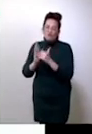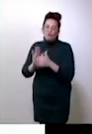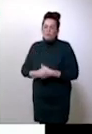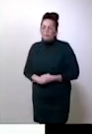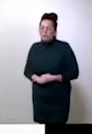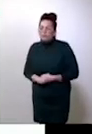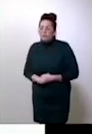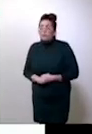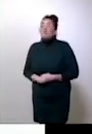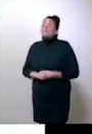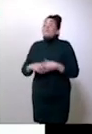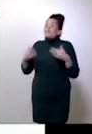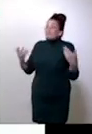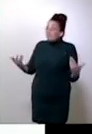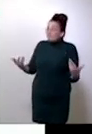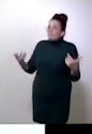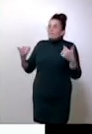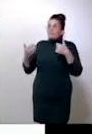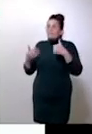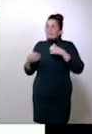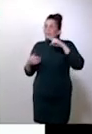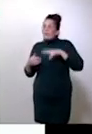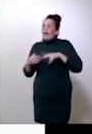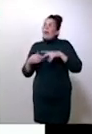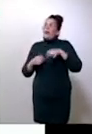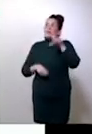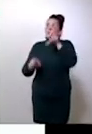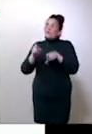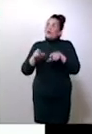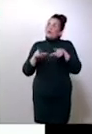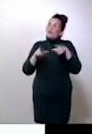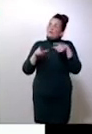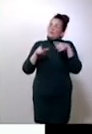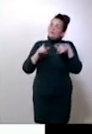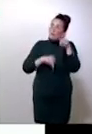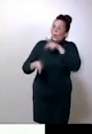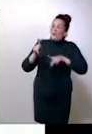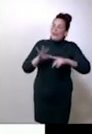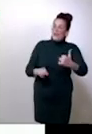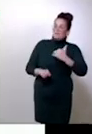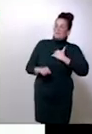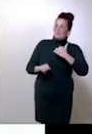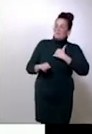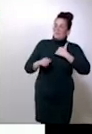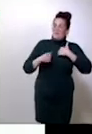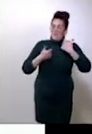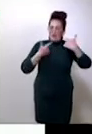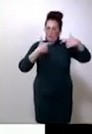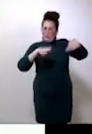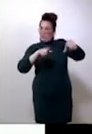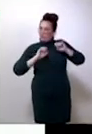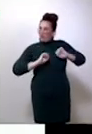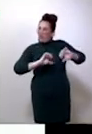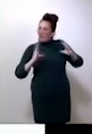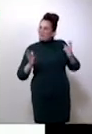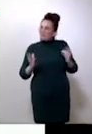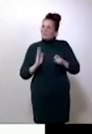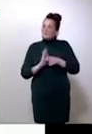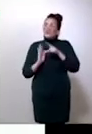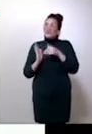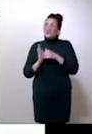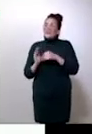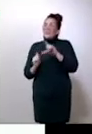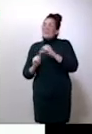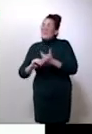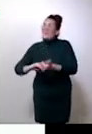grande liberté accordée aux bailleurs privés sur la ville. À titre d'exemple, en 2020, et les années qui ont précédé, il n'y a eu qu'un